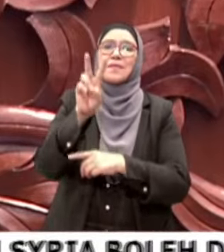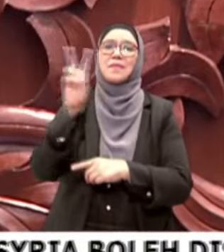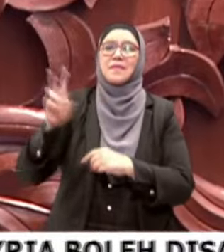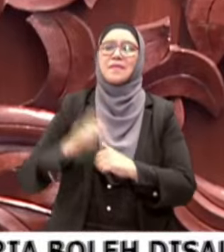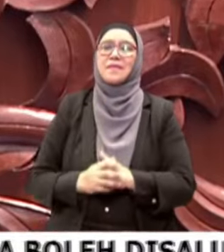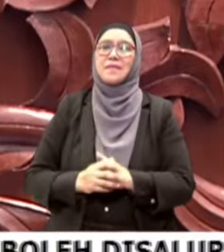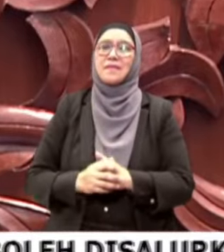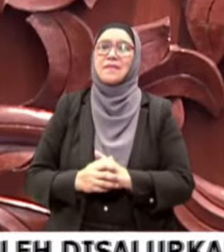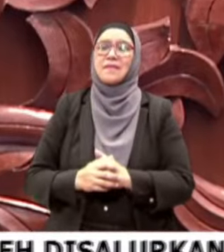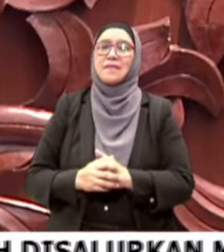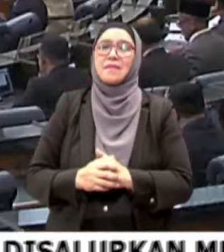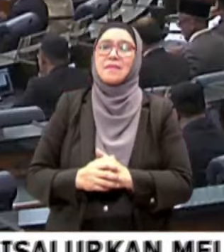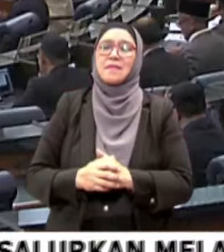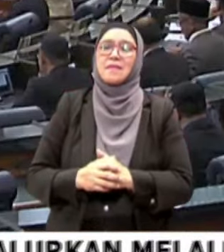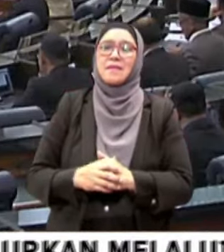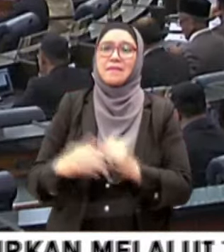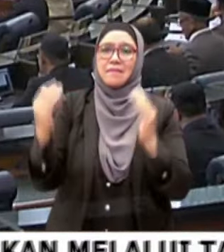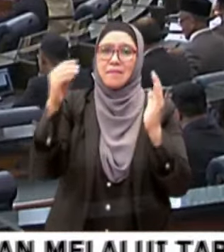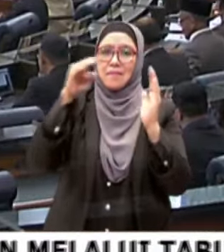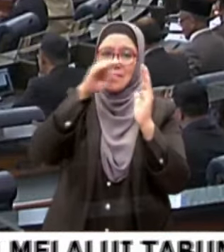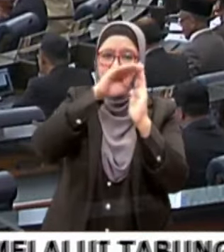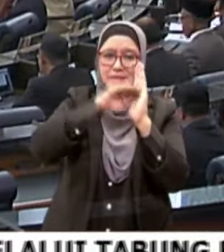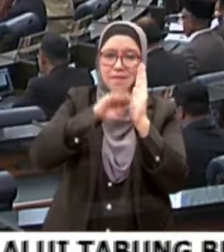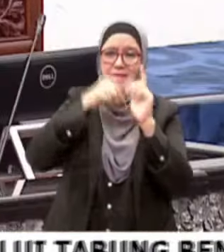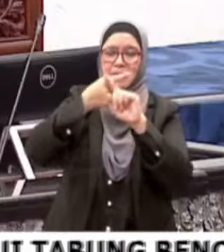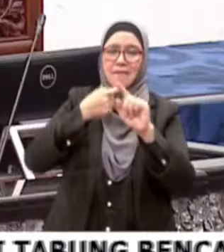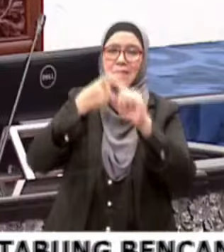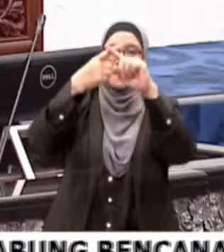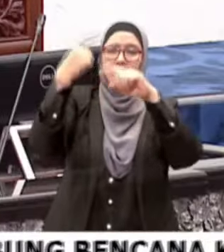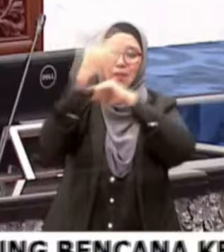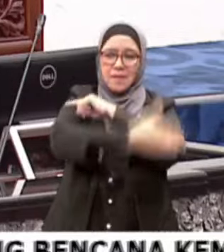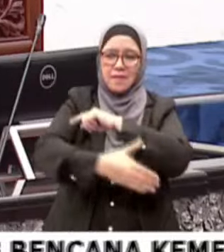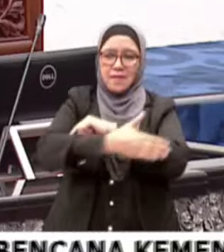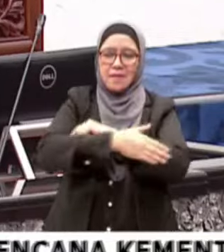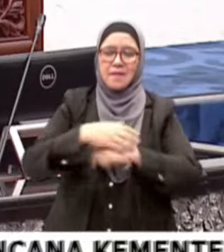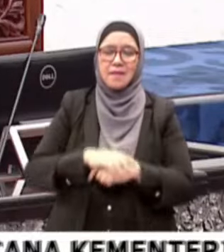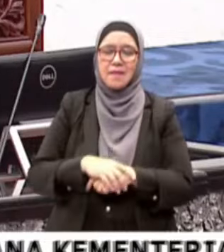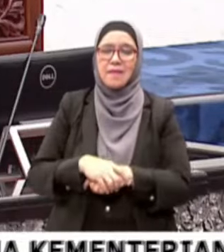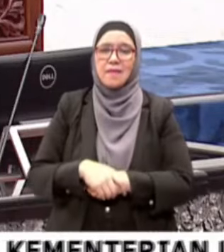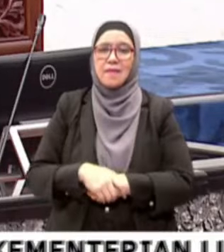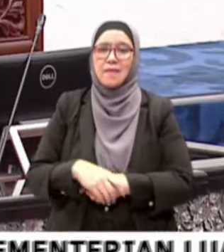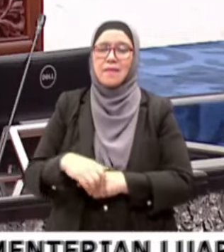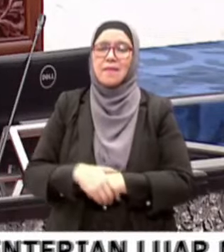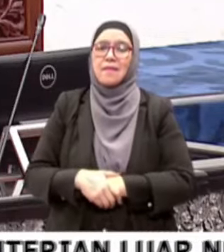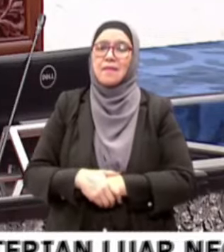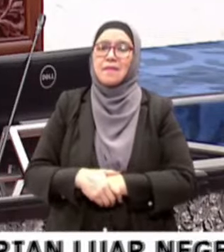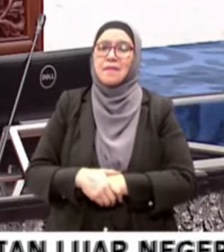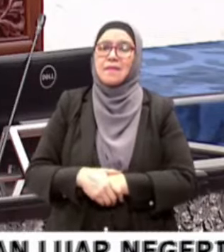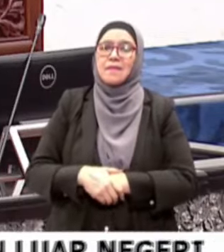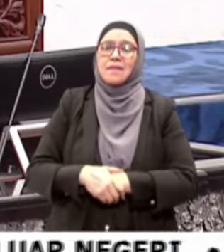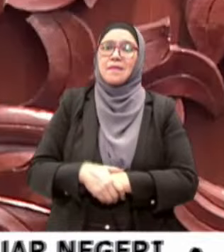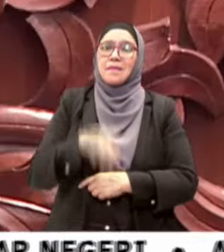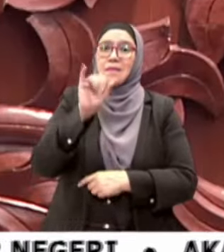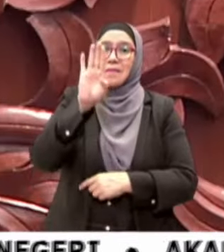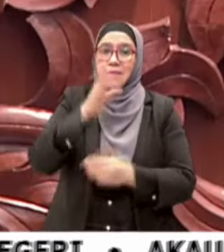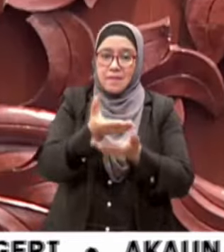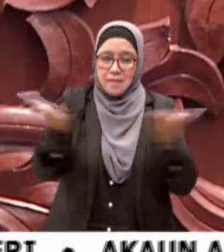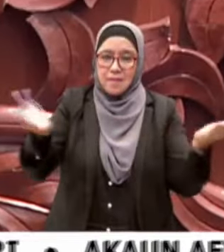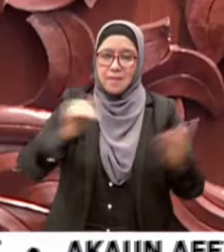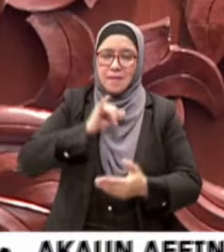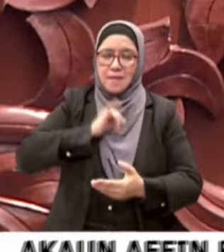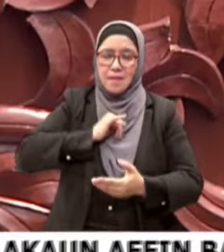perutusan daripada dewan negara saya telah menerima satu brutusan daripada yang dipertua